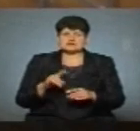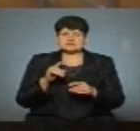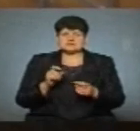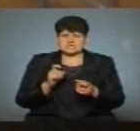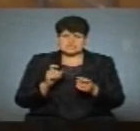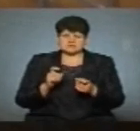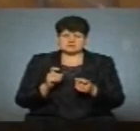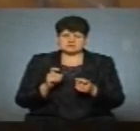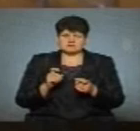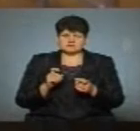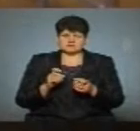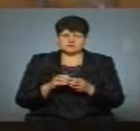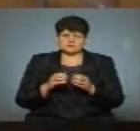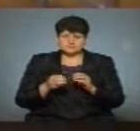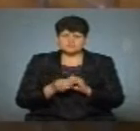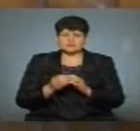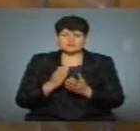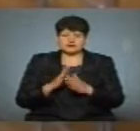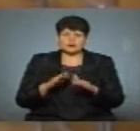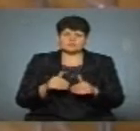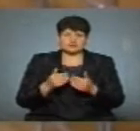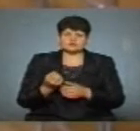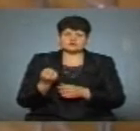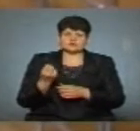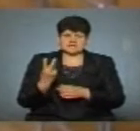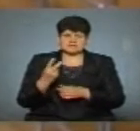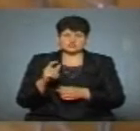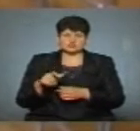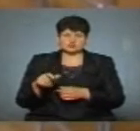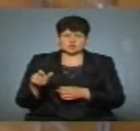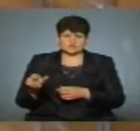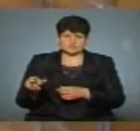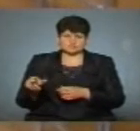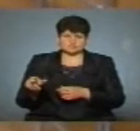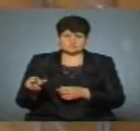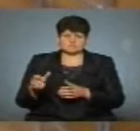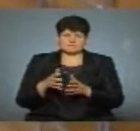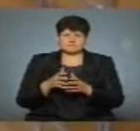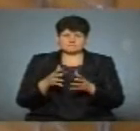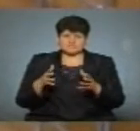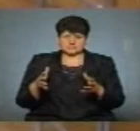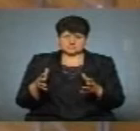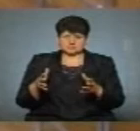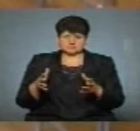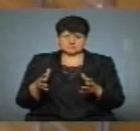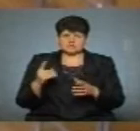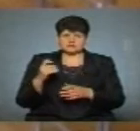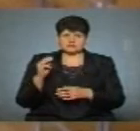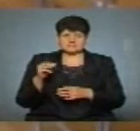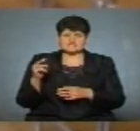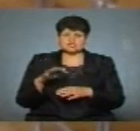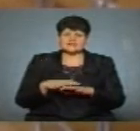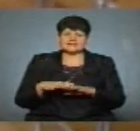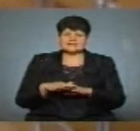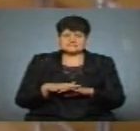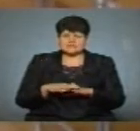є рекомендації, якщо 12 чоловік більше, як 12 чоловік на 100 тисяч населення,